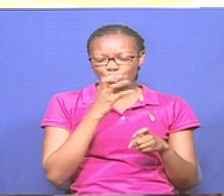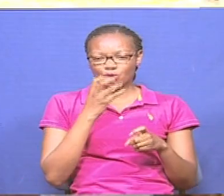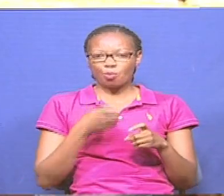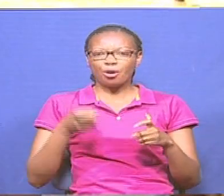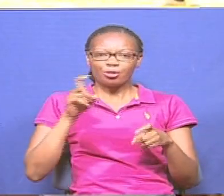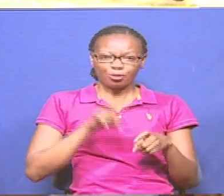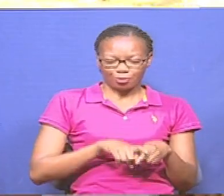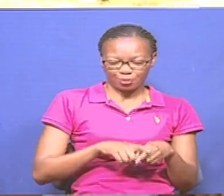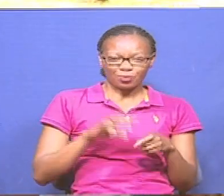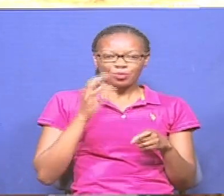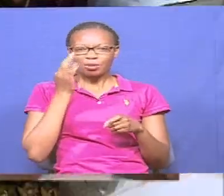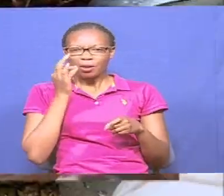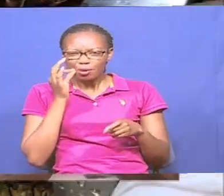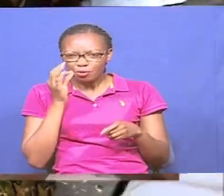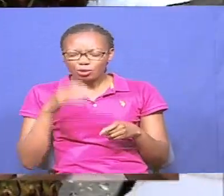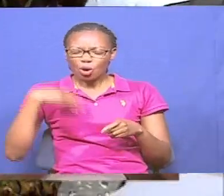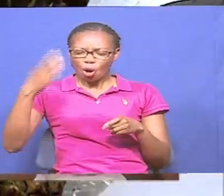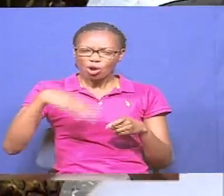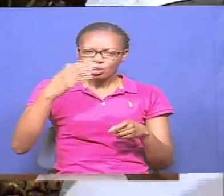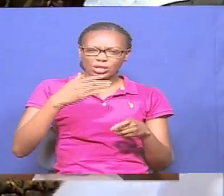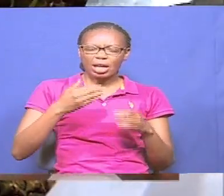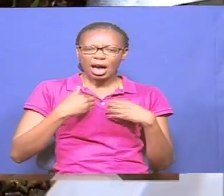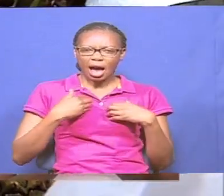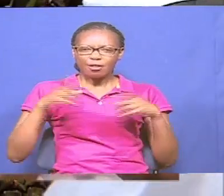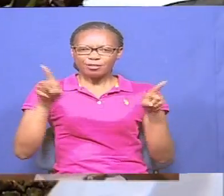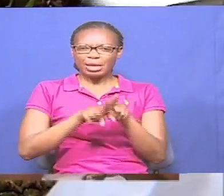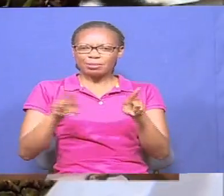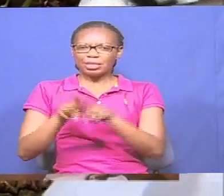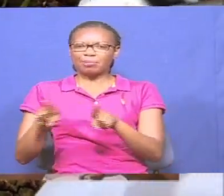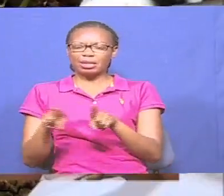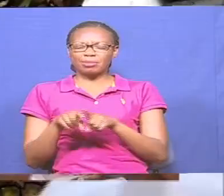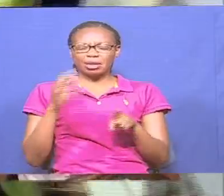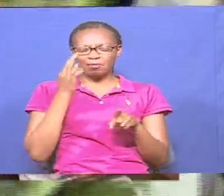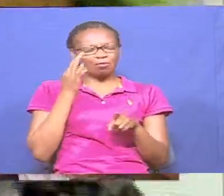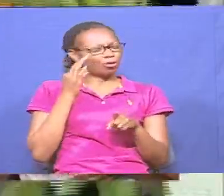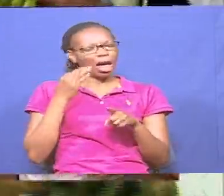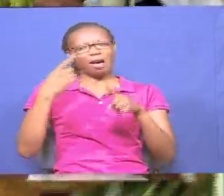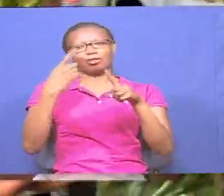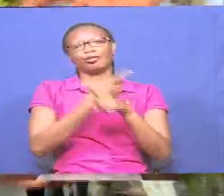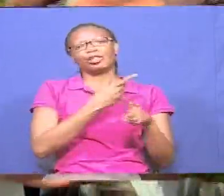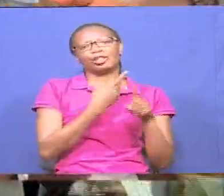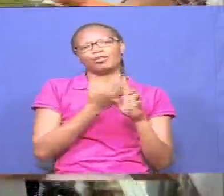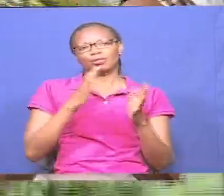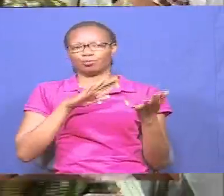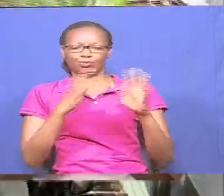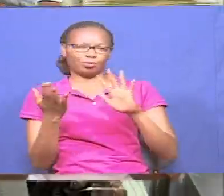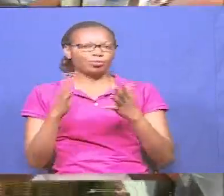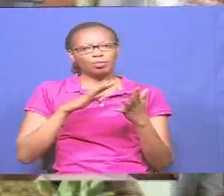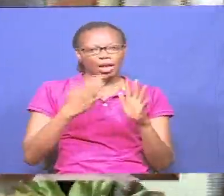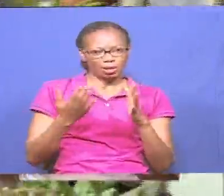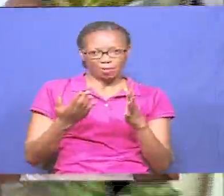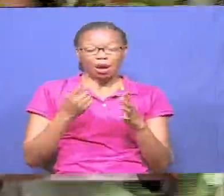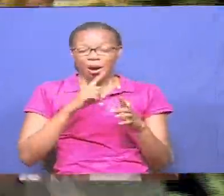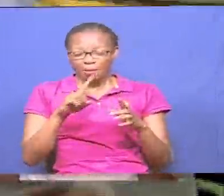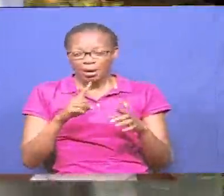kaa hata kwa muda mmoja, kwa mwaka mmoja. Matunda huwa ya msimu, na si kila msimu utapata matunda yote unayohitaji,